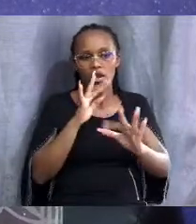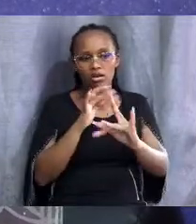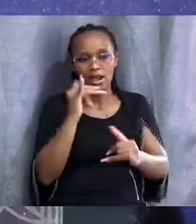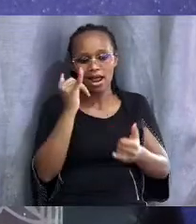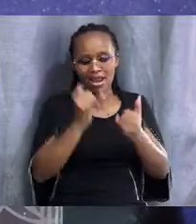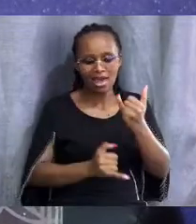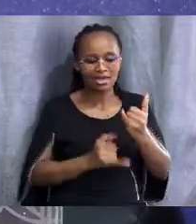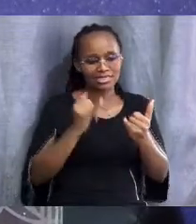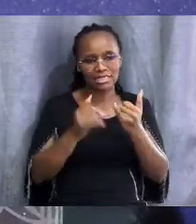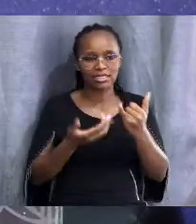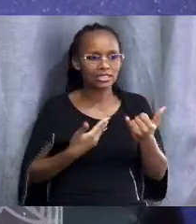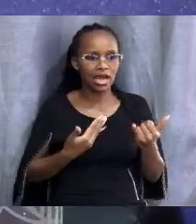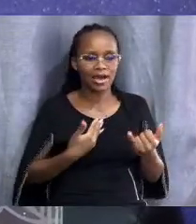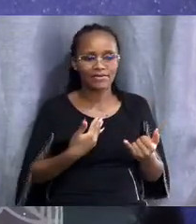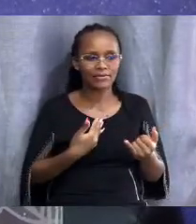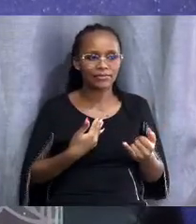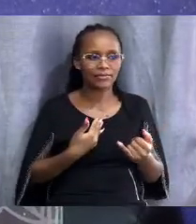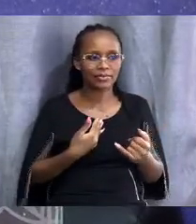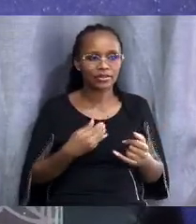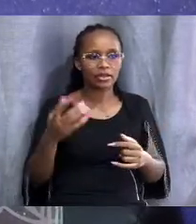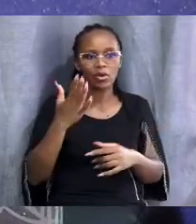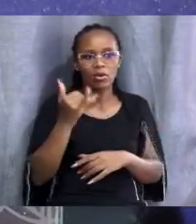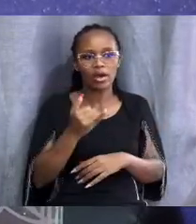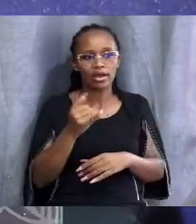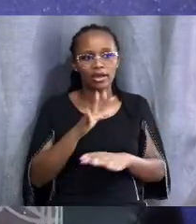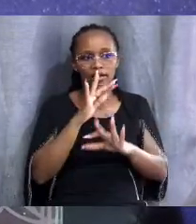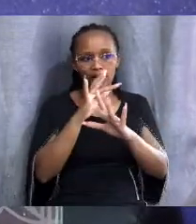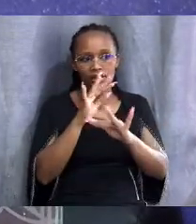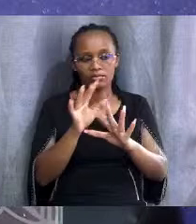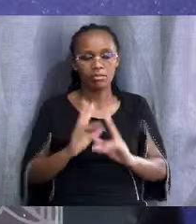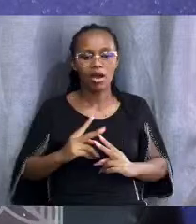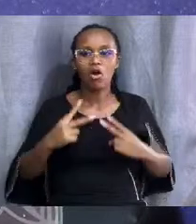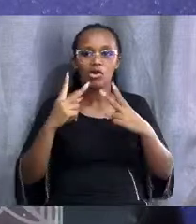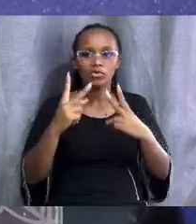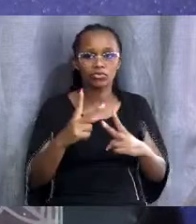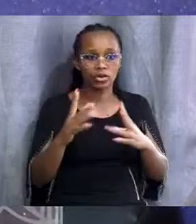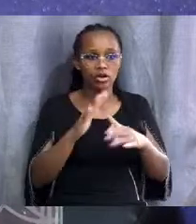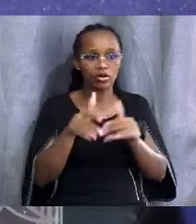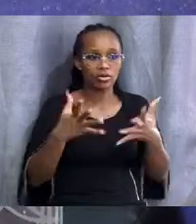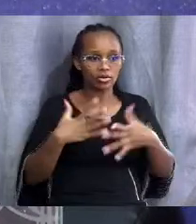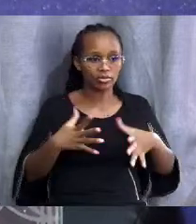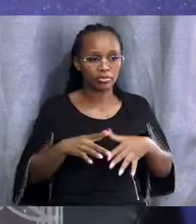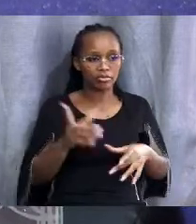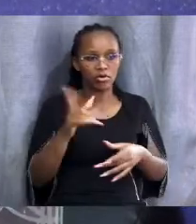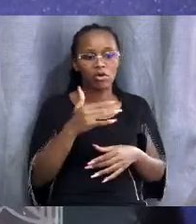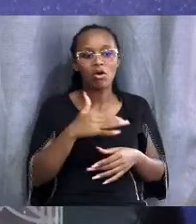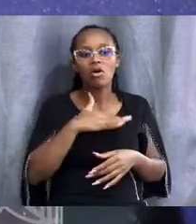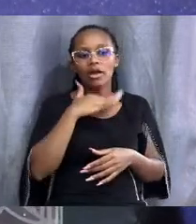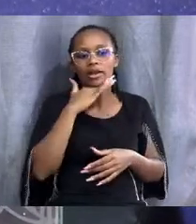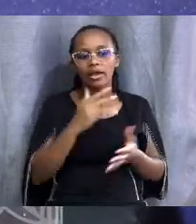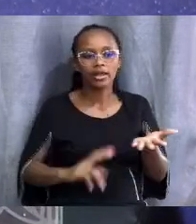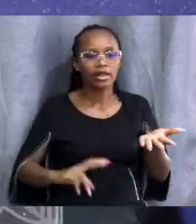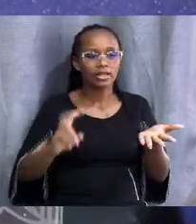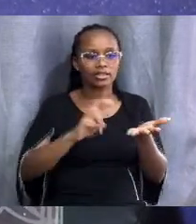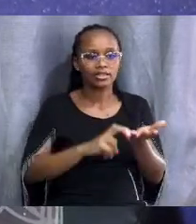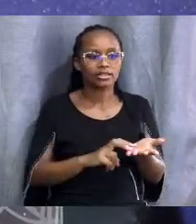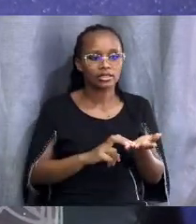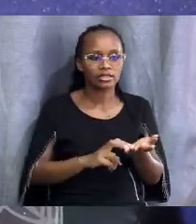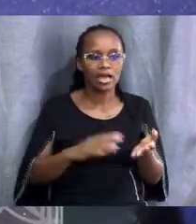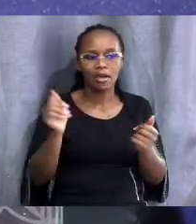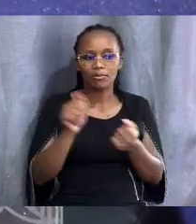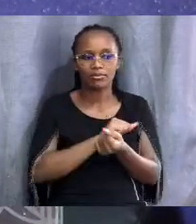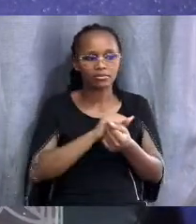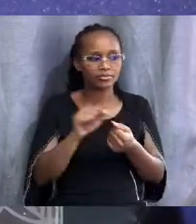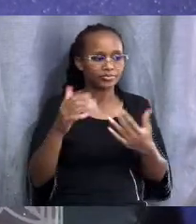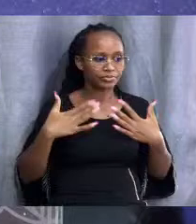ya kuligiriria kakagaba. Niodo karubeta nega kakagaba. Na wadu alia akuo mariokio matale ya agoshoka